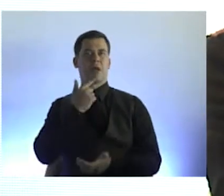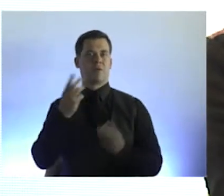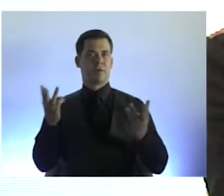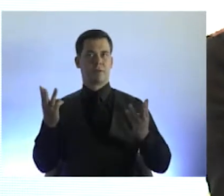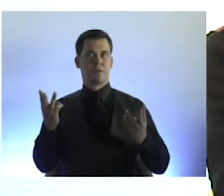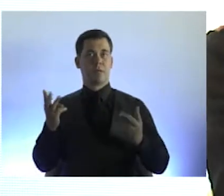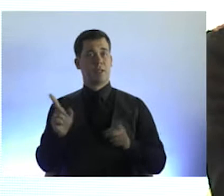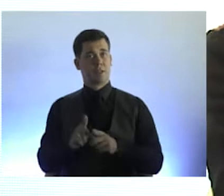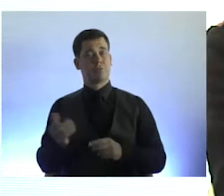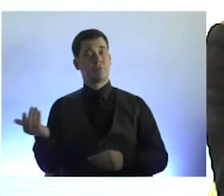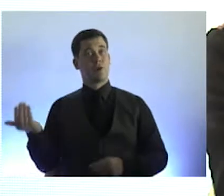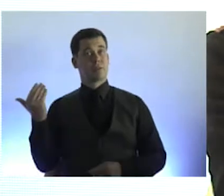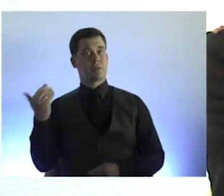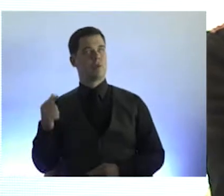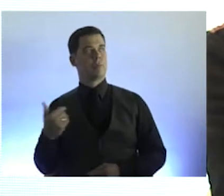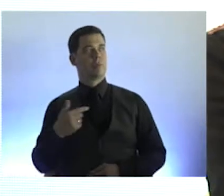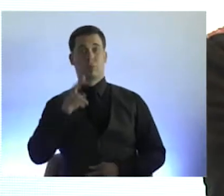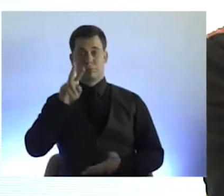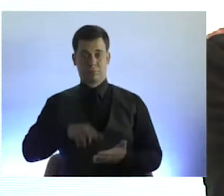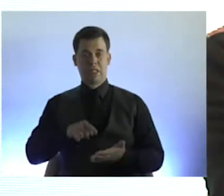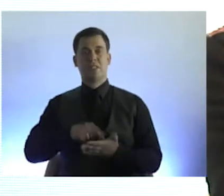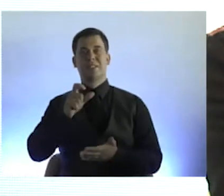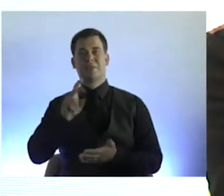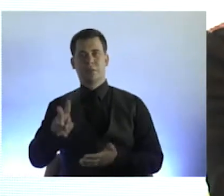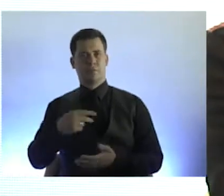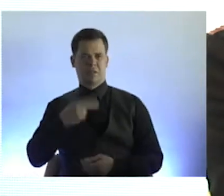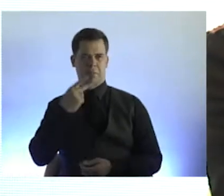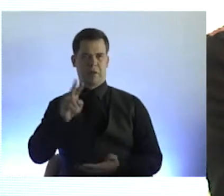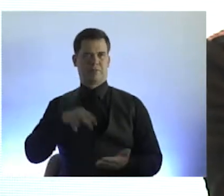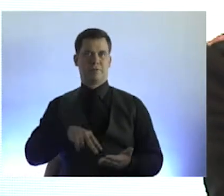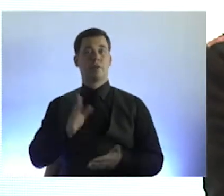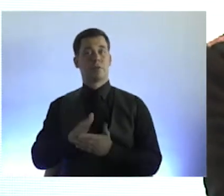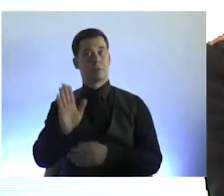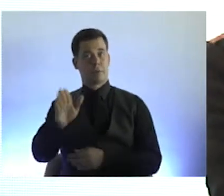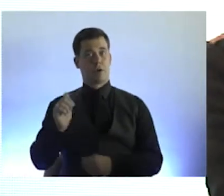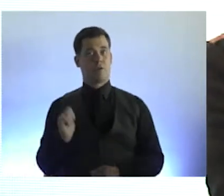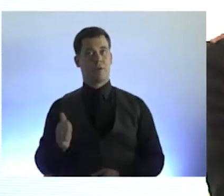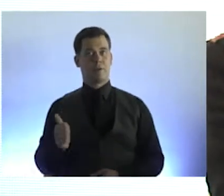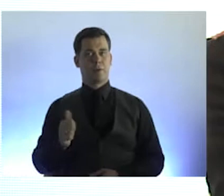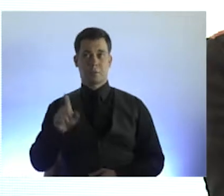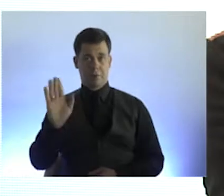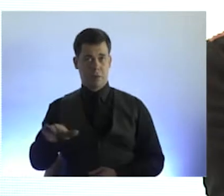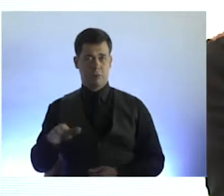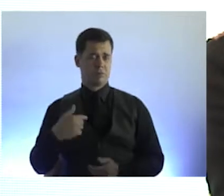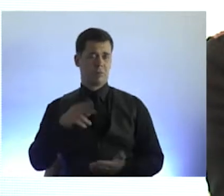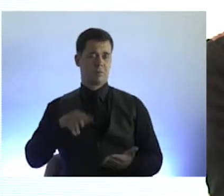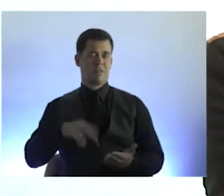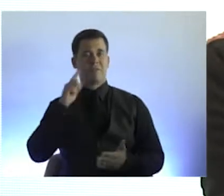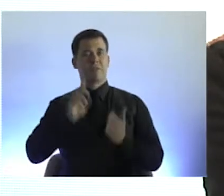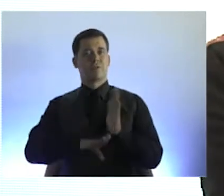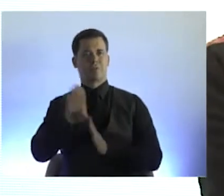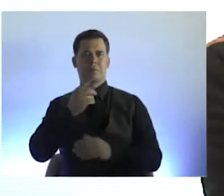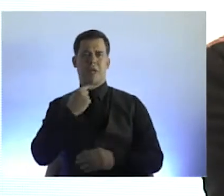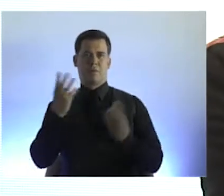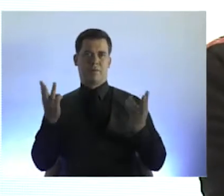ostatnio świadomie zatrudniłam kogoś, nie patrząc, jakie ma wykształcenie, tylko czy ma kompetencje, które nam są potrzebne. I z takich kompetencji, które